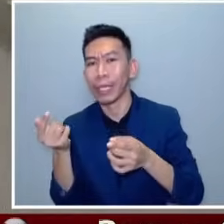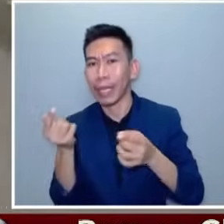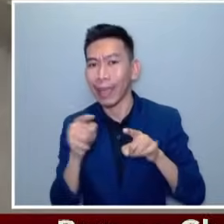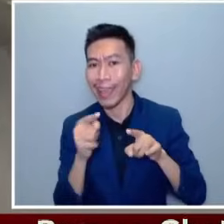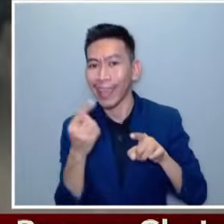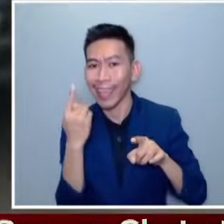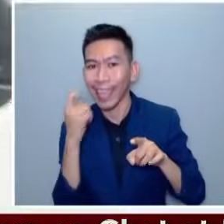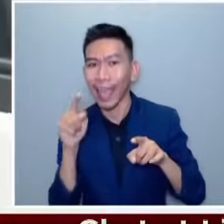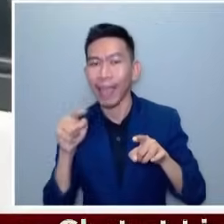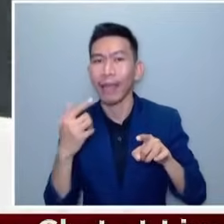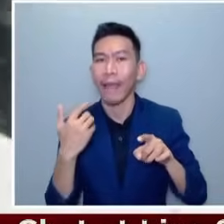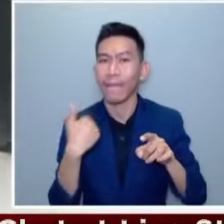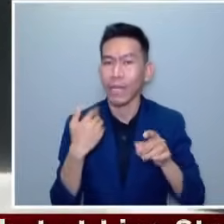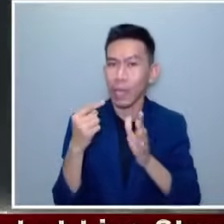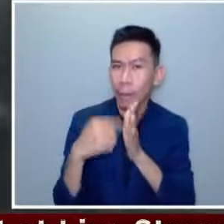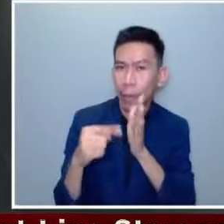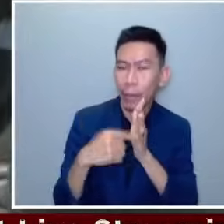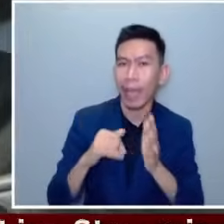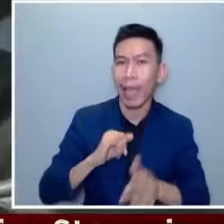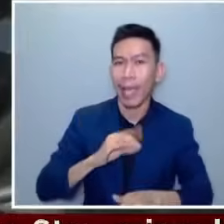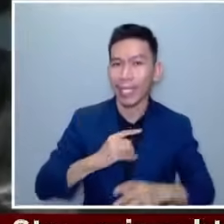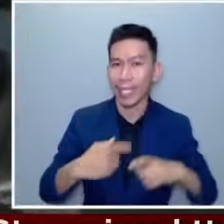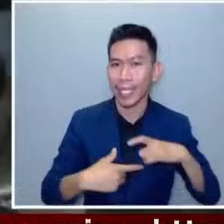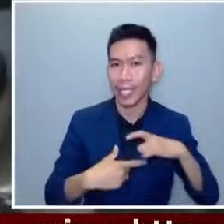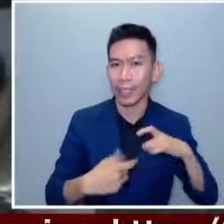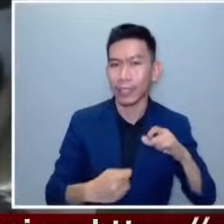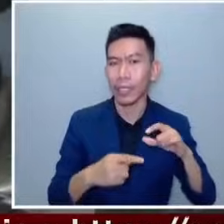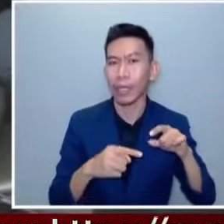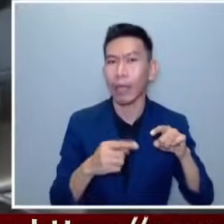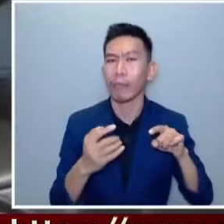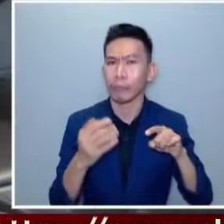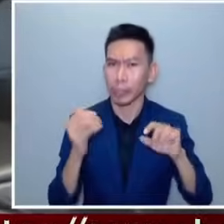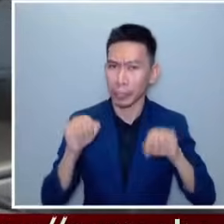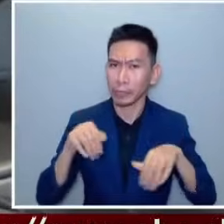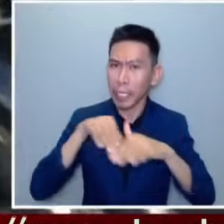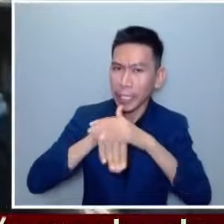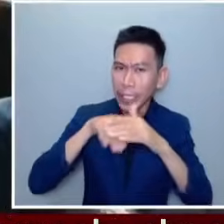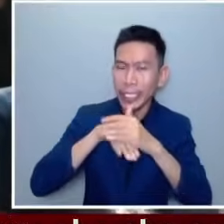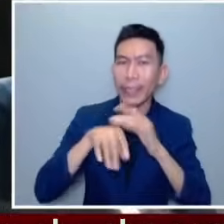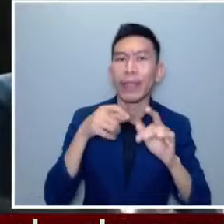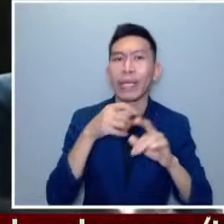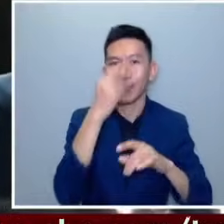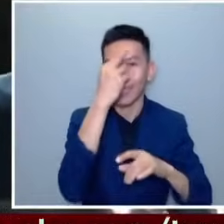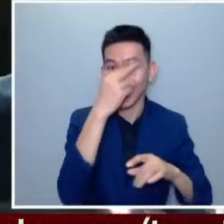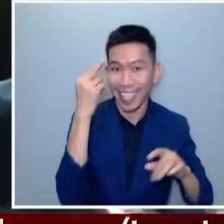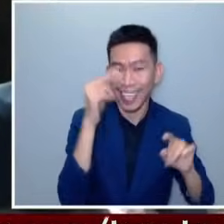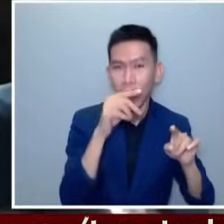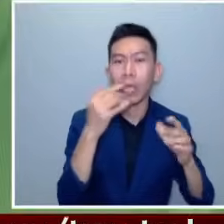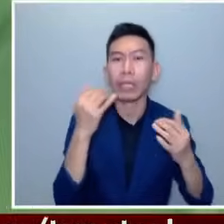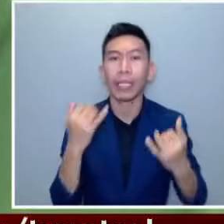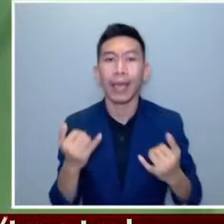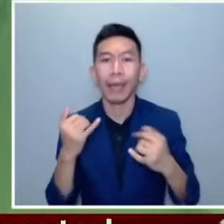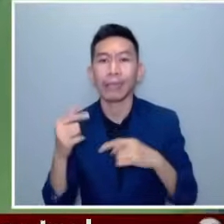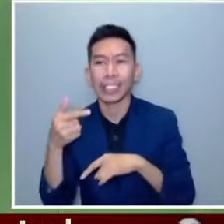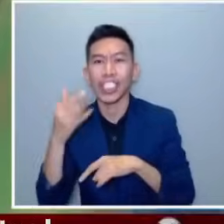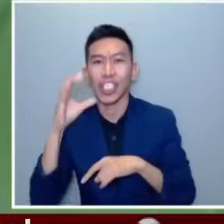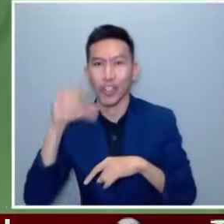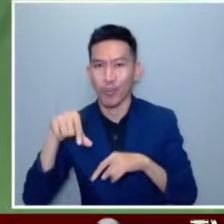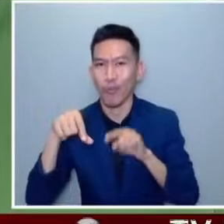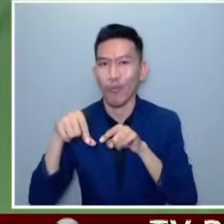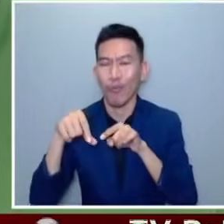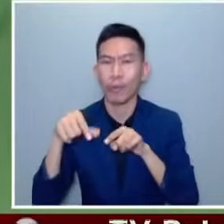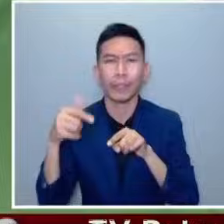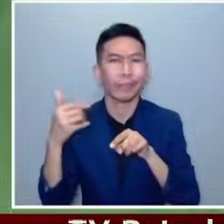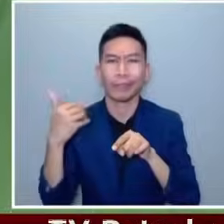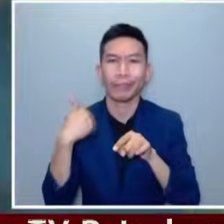pinapapasok pa rin naman ng Metro Manila yung galing mga San Mateo. Dahil nga ngayon, GCQ, although heightened restrictions, hindi rin naman ganong